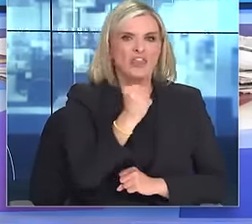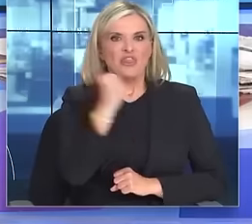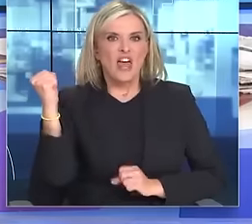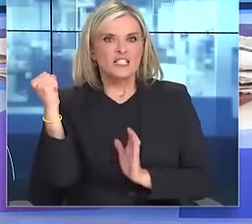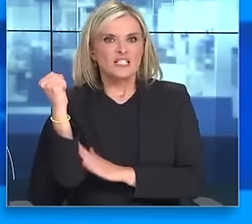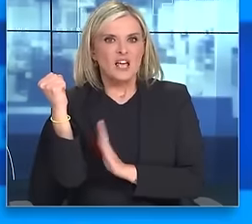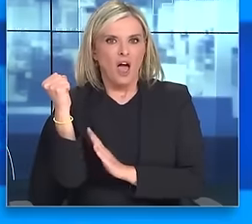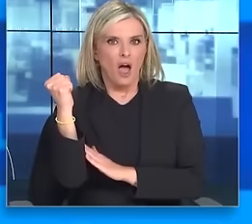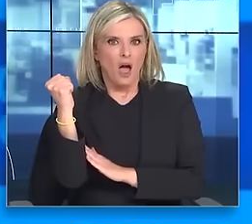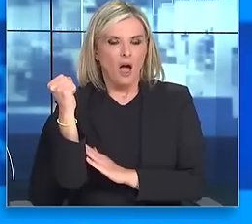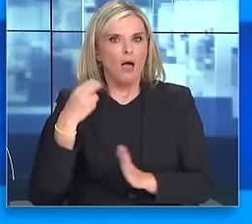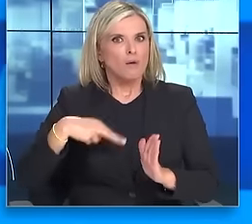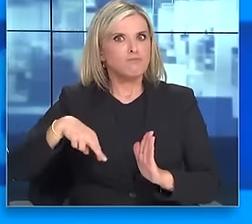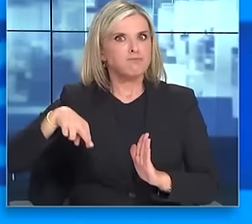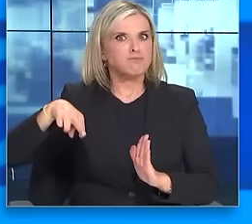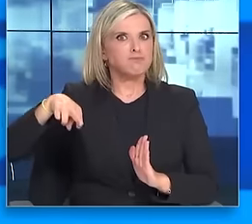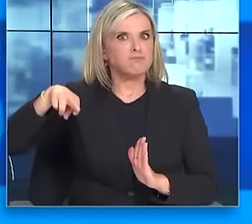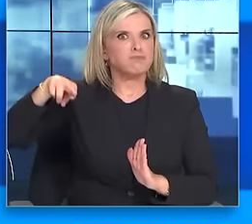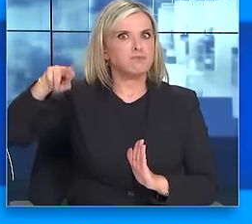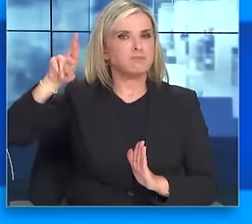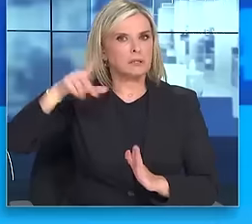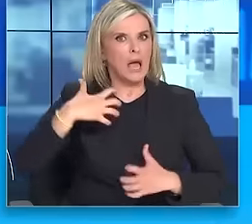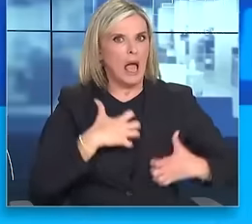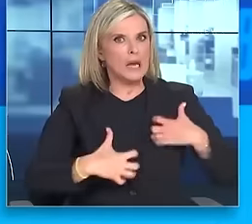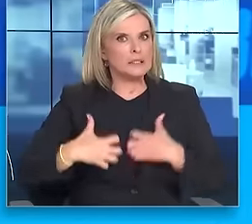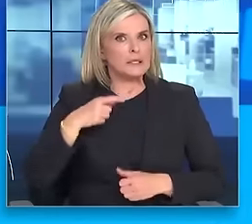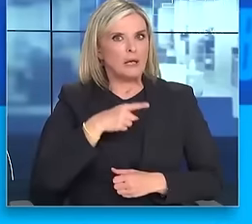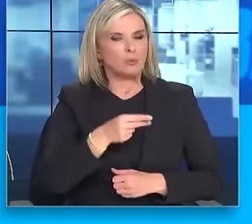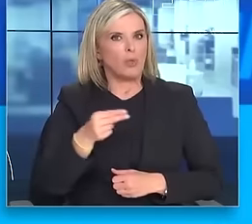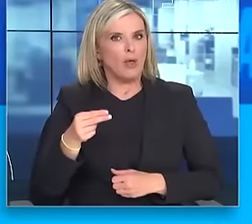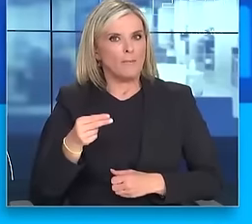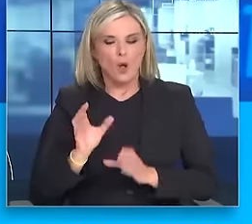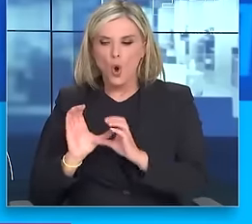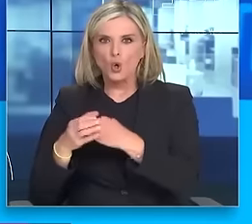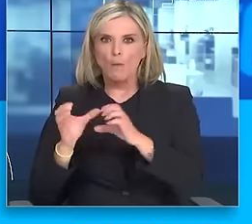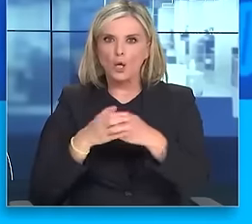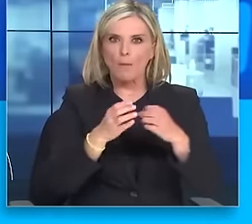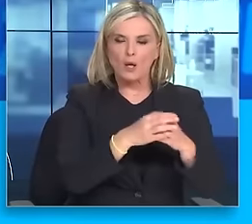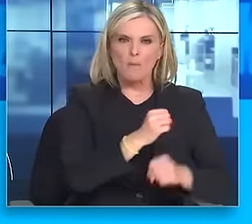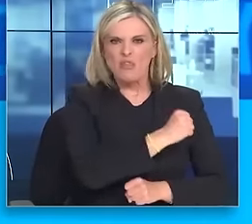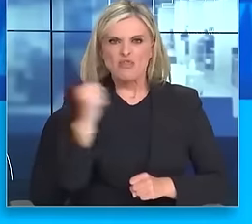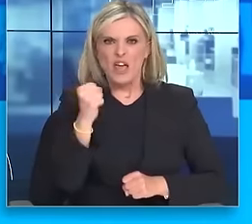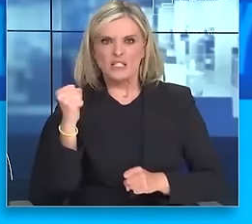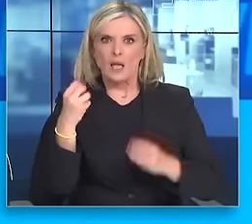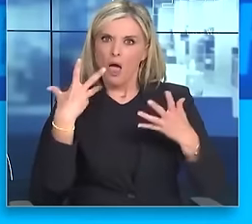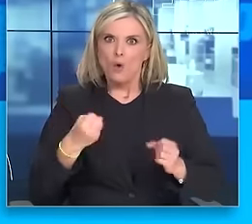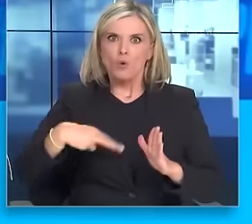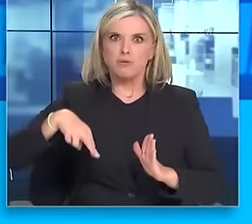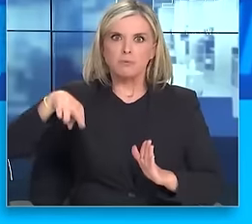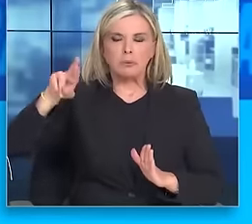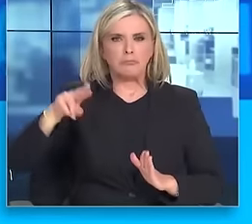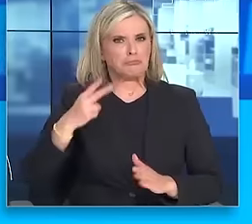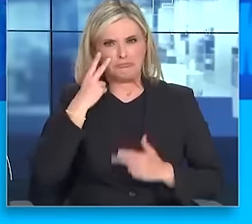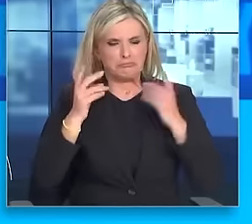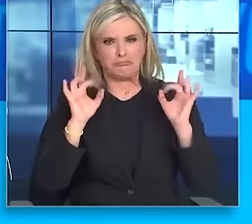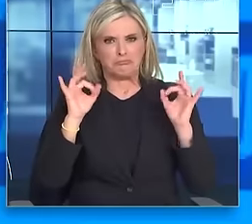Δημοκρατίας? Δεν θα αναφερθώ σε ακροδεξιά απαραίτητα, δεν μιλάω τώρα για χρυσαυγίτικα μοντέλα, αλλά γενικά υπάρχει ένας μεγάλος κόμμα που επιλέγει δεξιότερα της δεν το βλέπω.